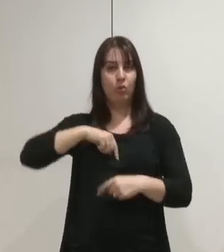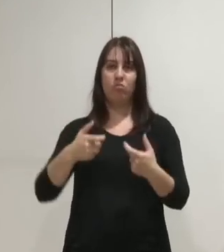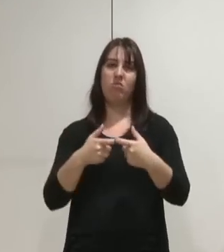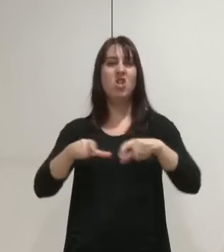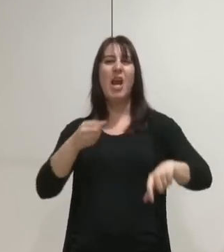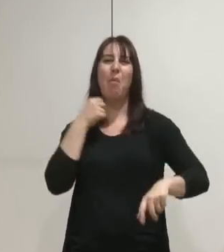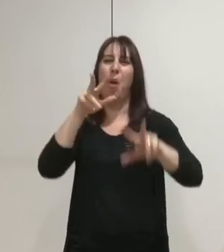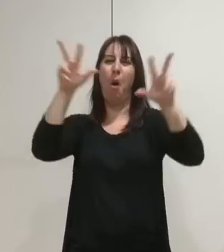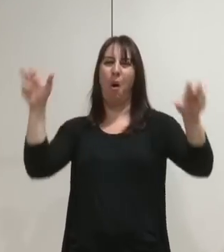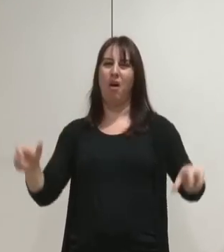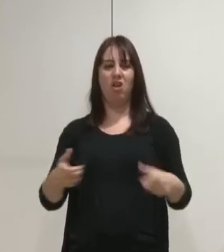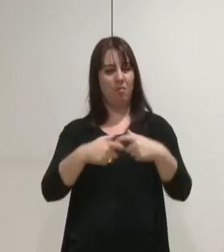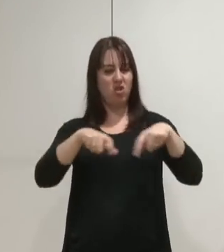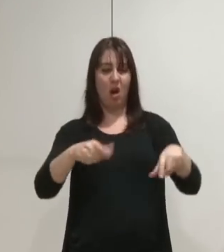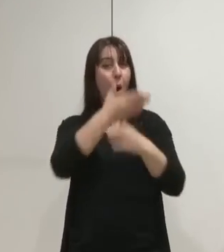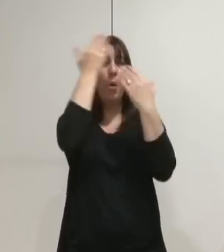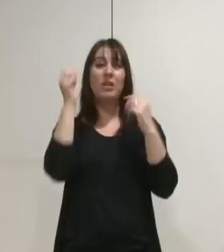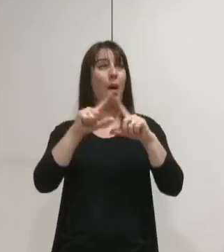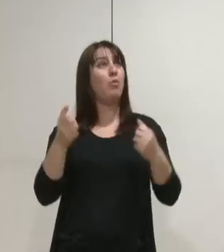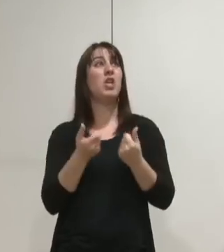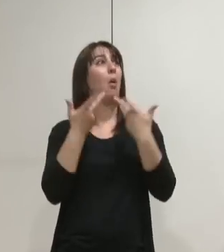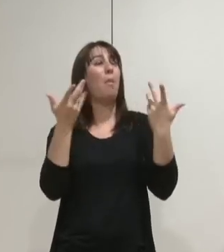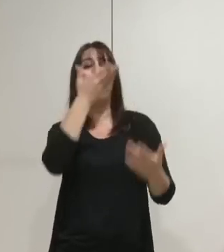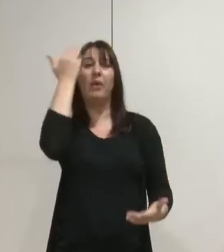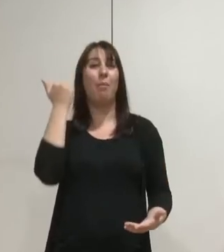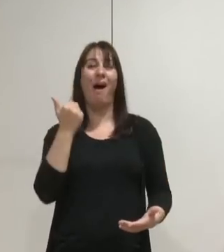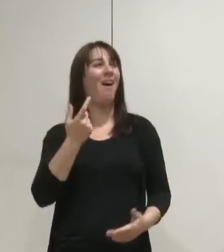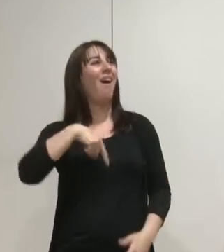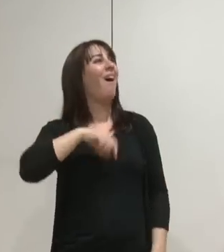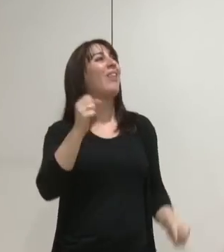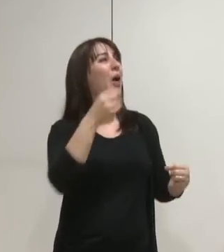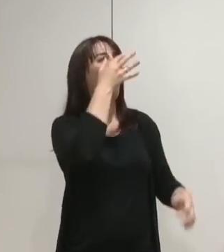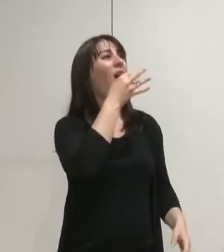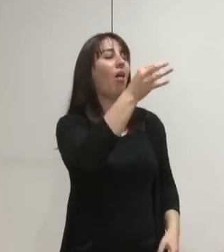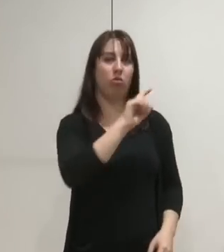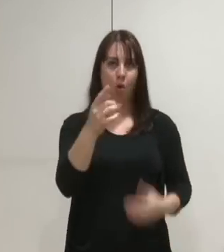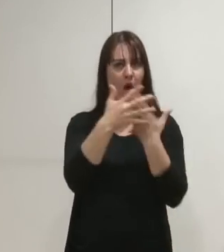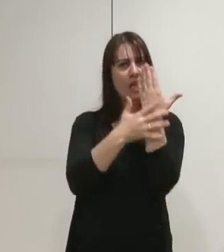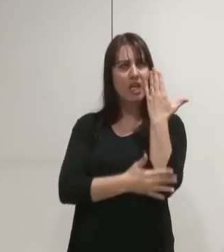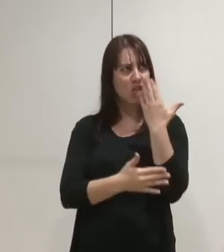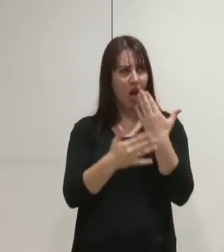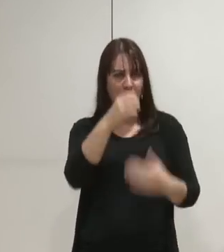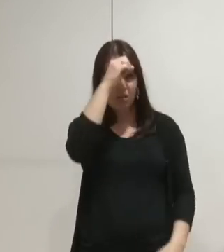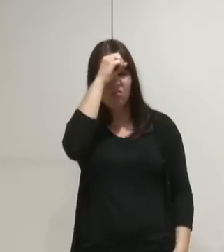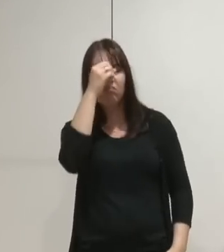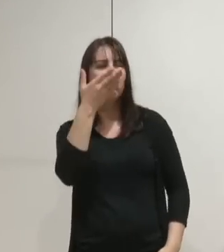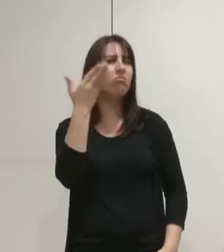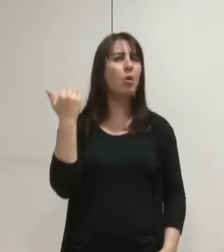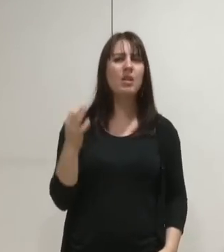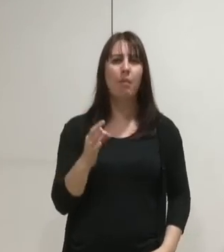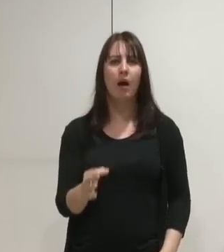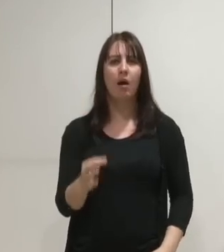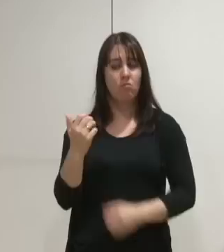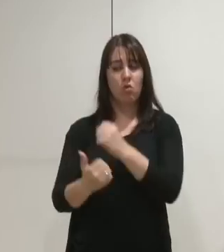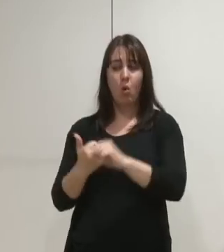en blanc sur une procédure dont nous ignorons le cahier des charges que vous allez poser parce que cette année de